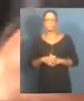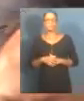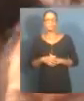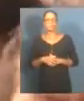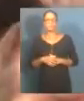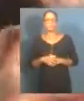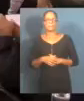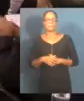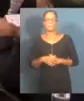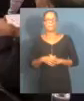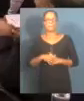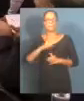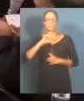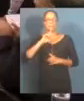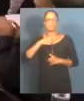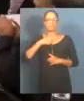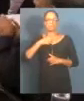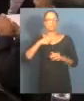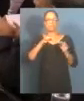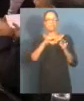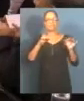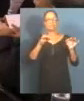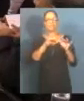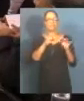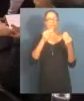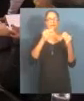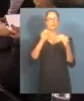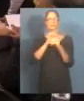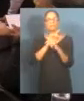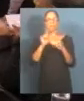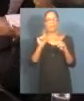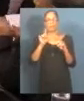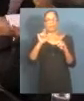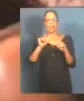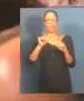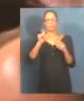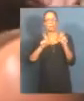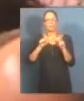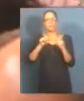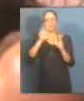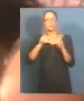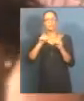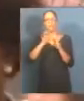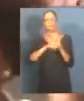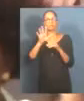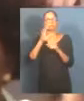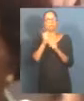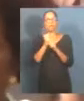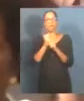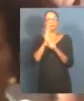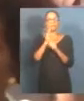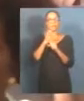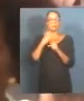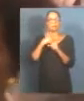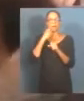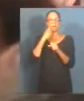absolument que les terres ne soient pas vendues à des gens résidant en Martinique depuis moins de 5 ans. J'avais été traité de raciste à l'époque, je ne sais pas